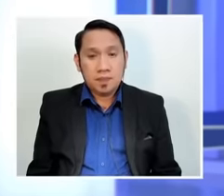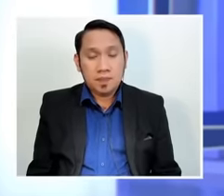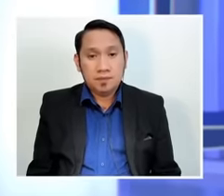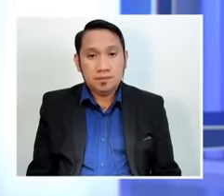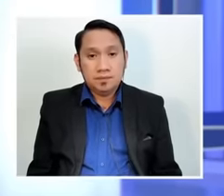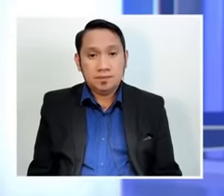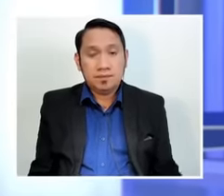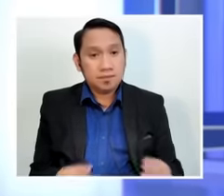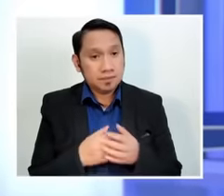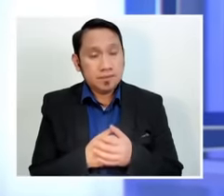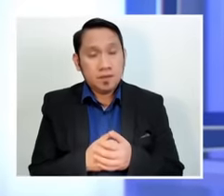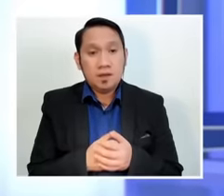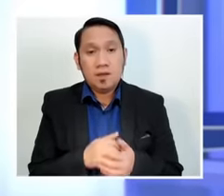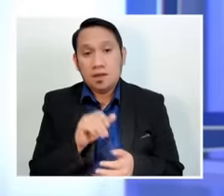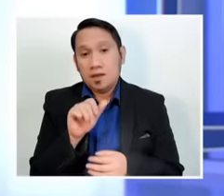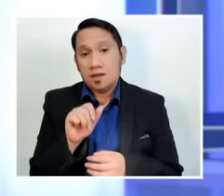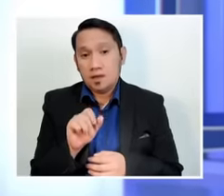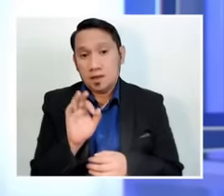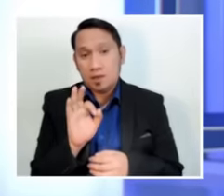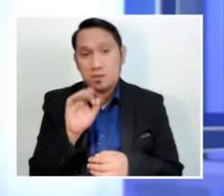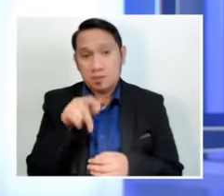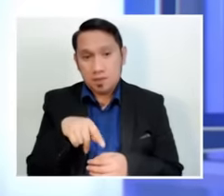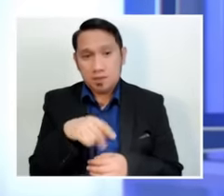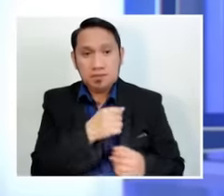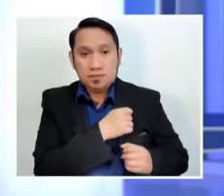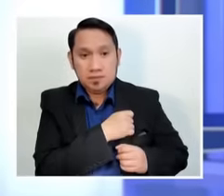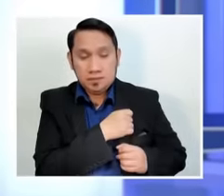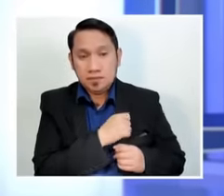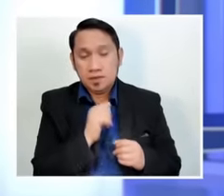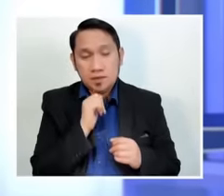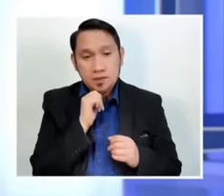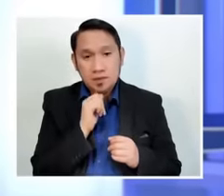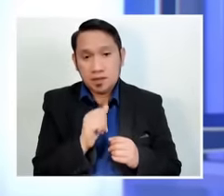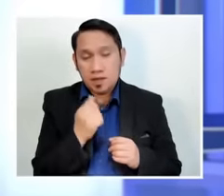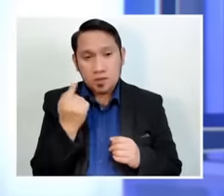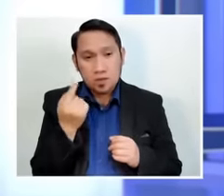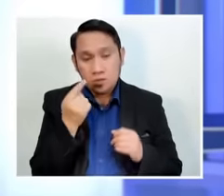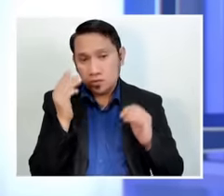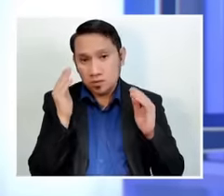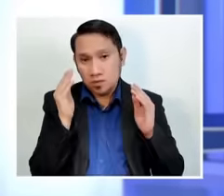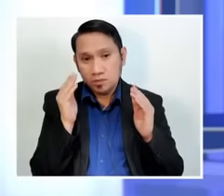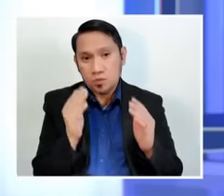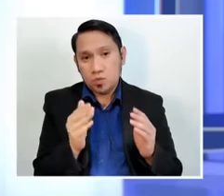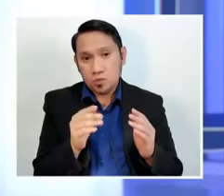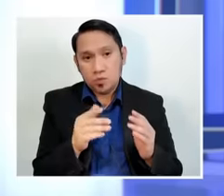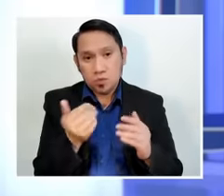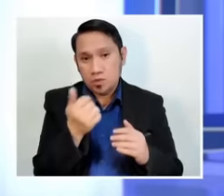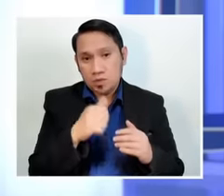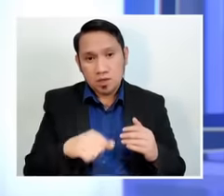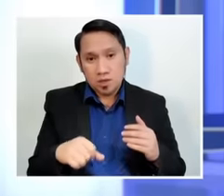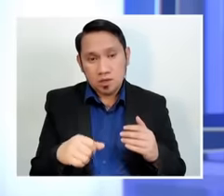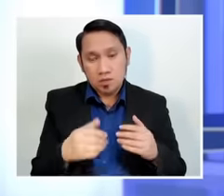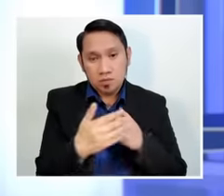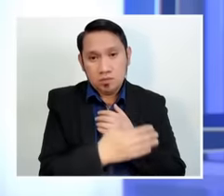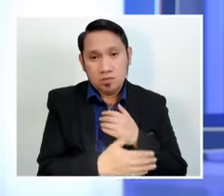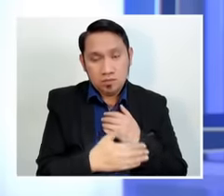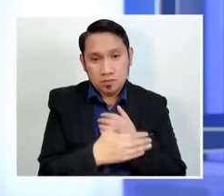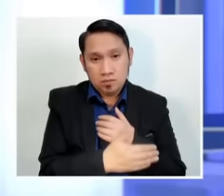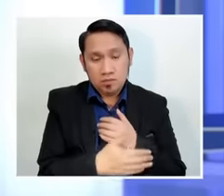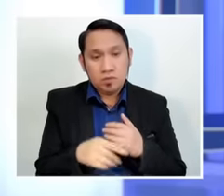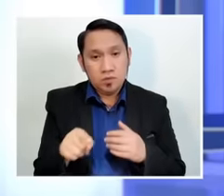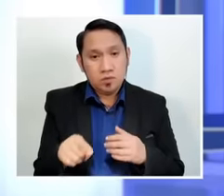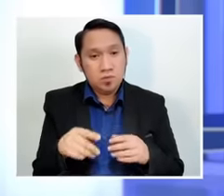Iginiit ng Armed Forces of the Philippines na hindi nakatuon laban sa anumang bansa ang Joint Maritime at Air Patrols ng Pilipinas at